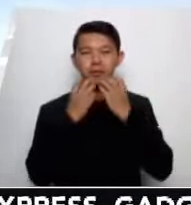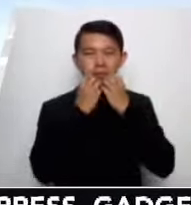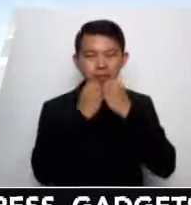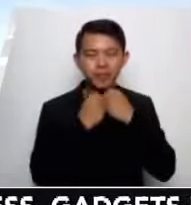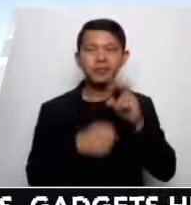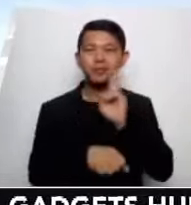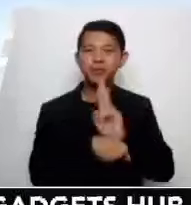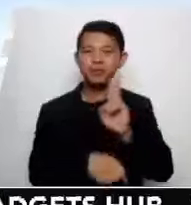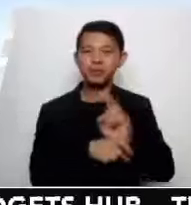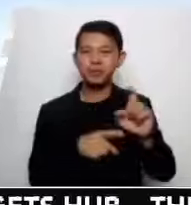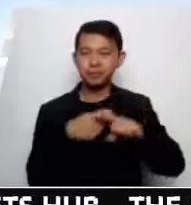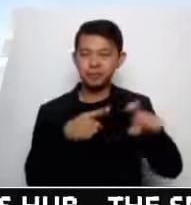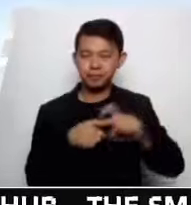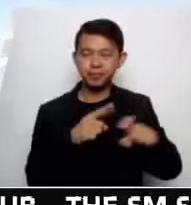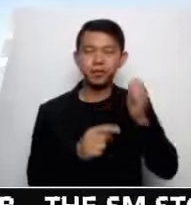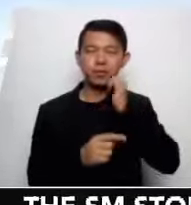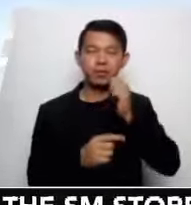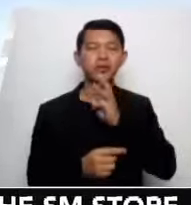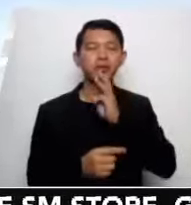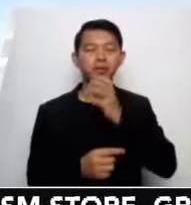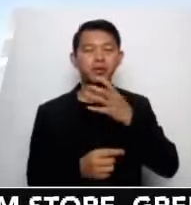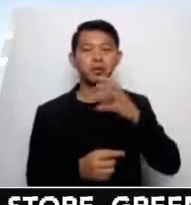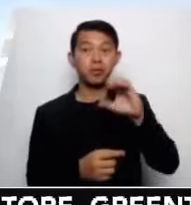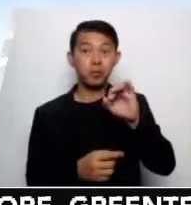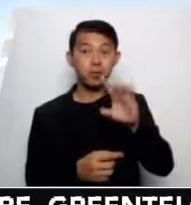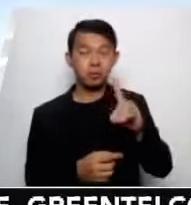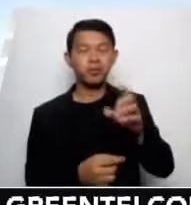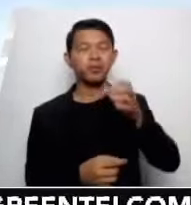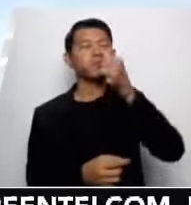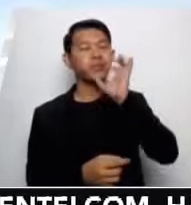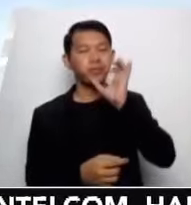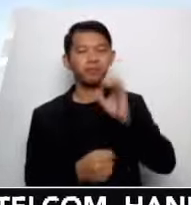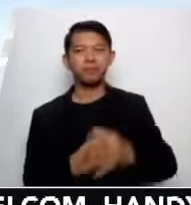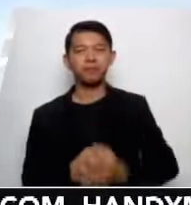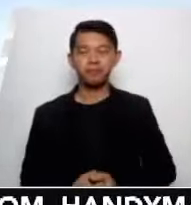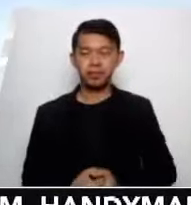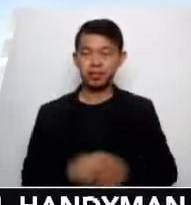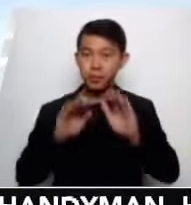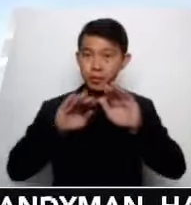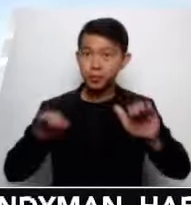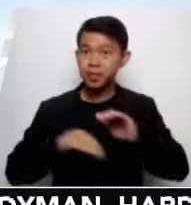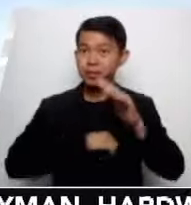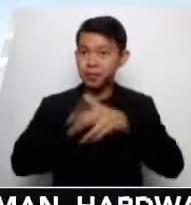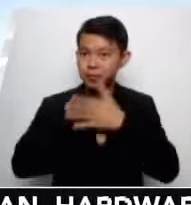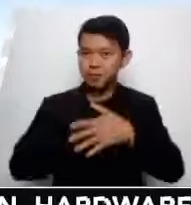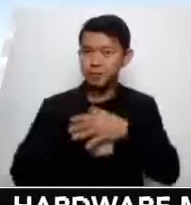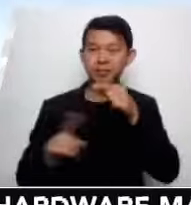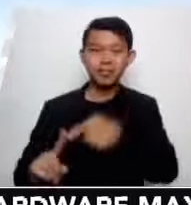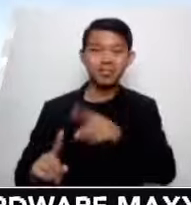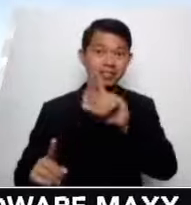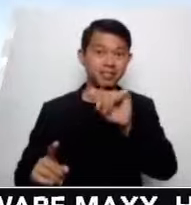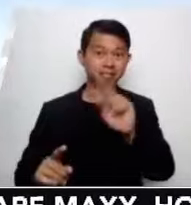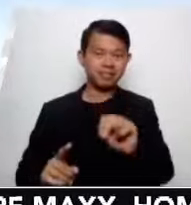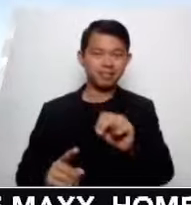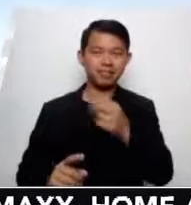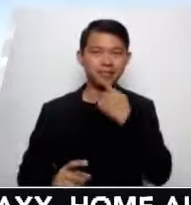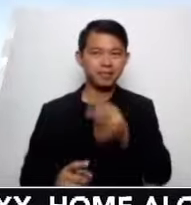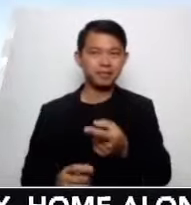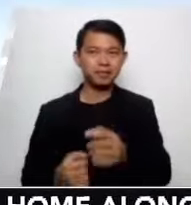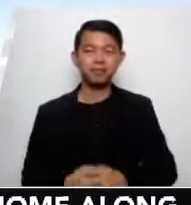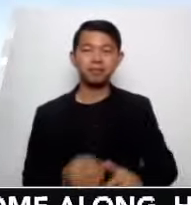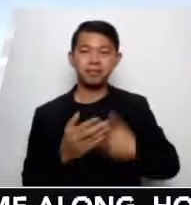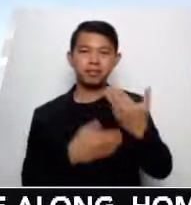malamig na tubig. Swimming naman sa falls at beach ang paraan ni Dan Lapaan. Wow! Para naman kay Jennifer